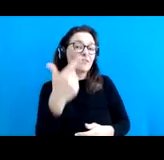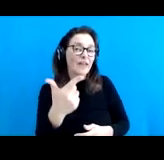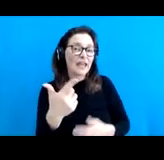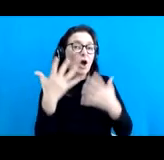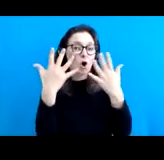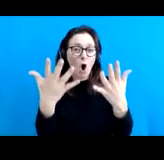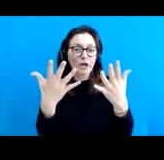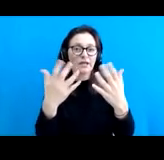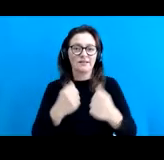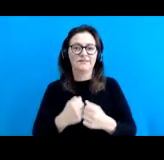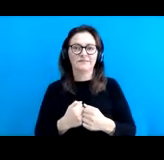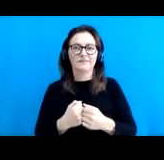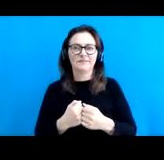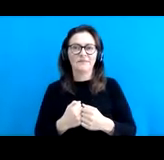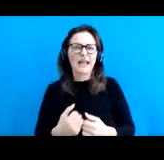Dve roki,